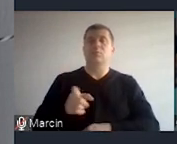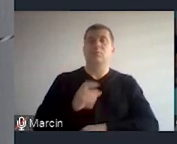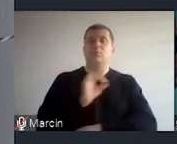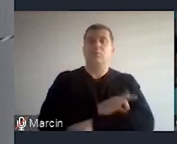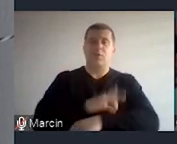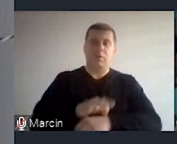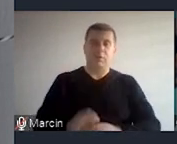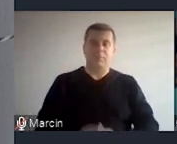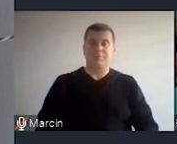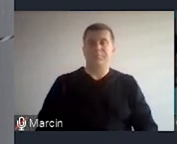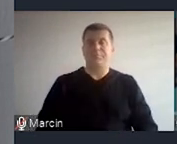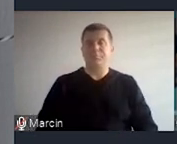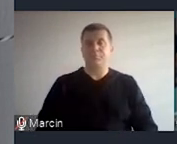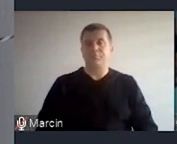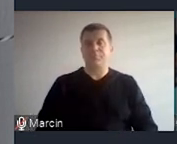projektu.